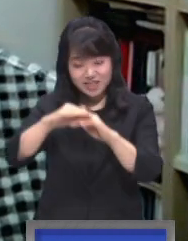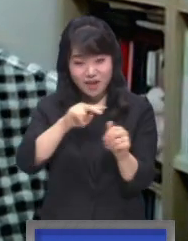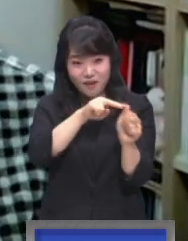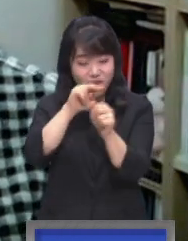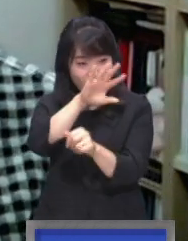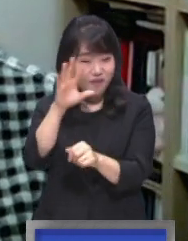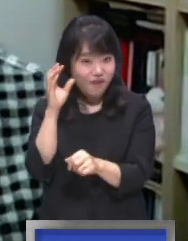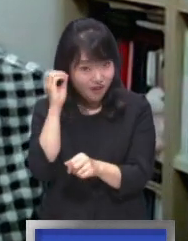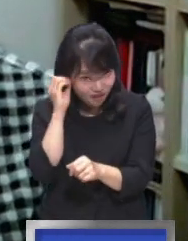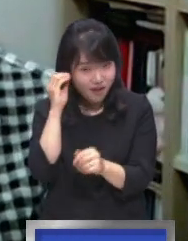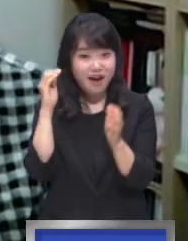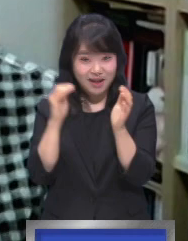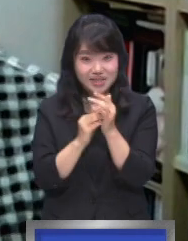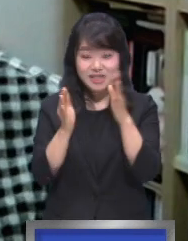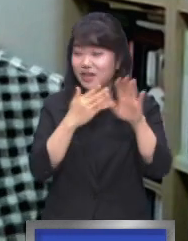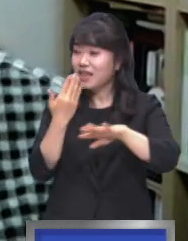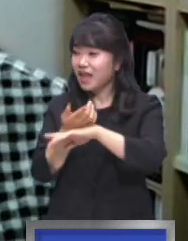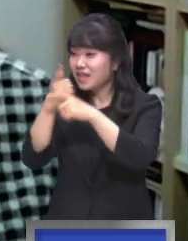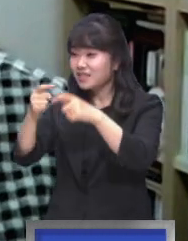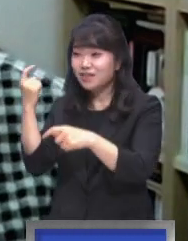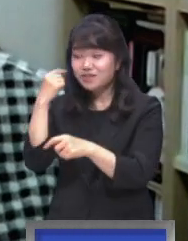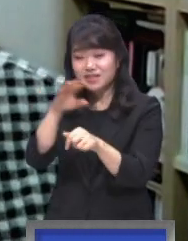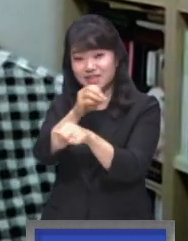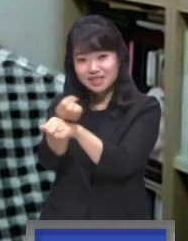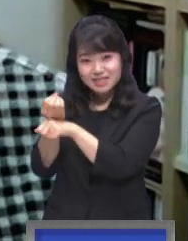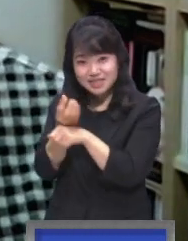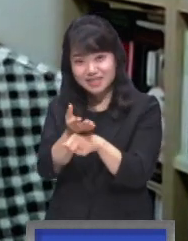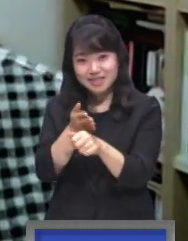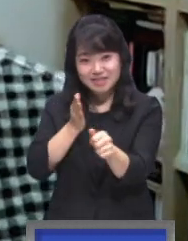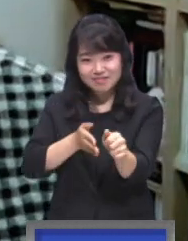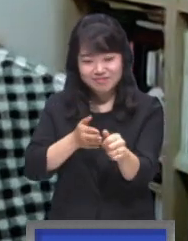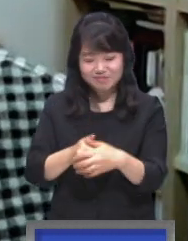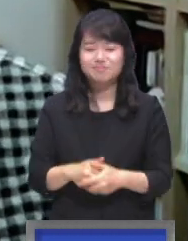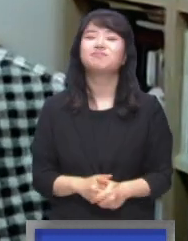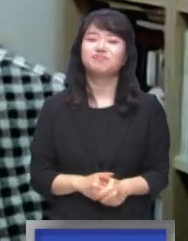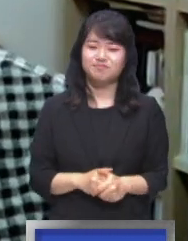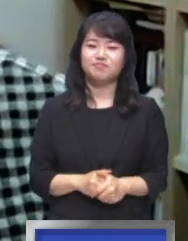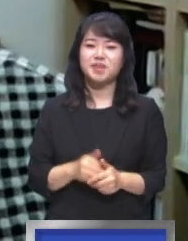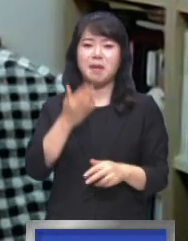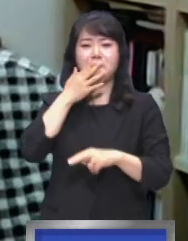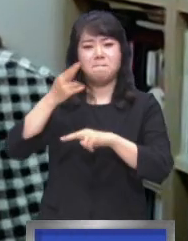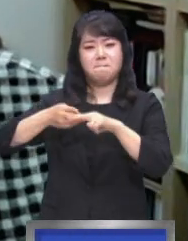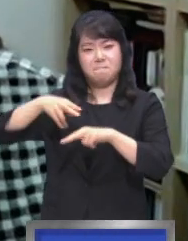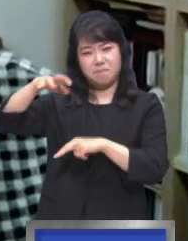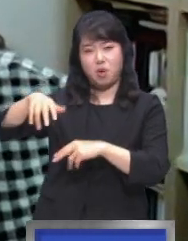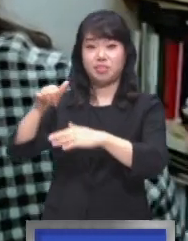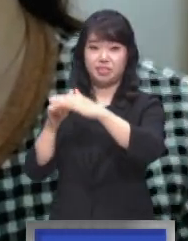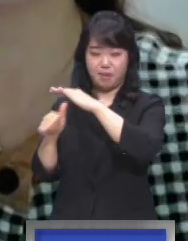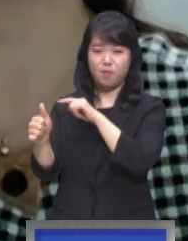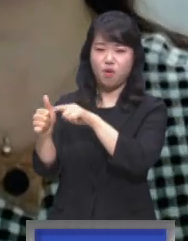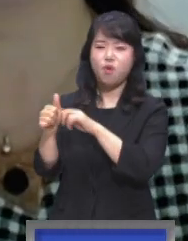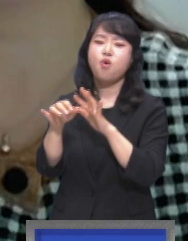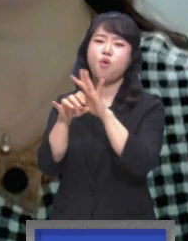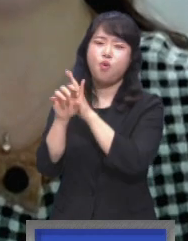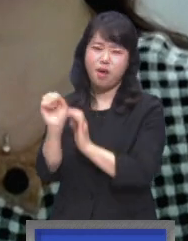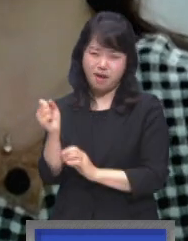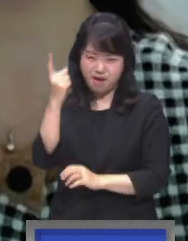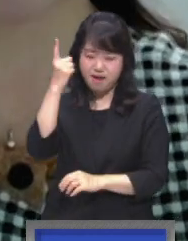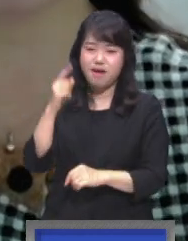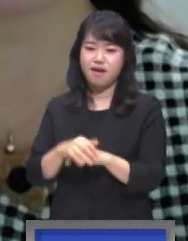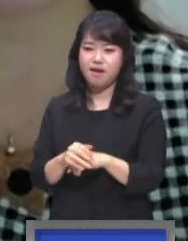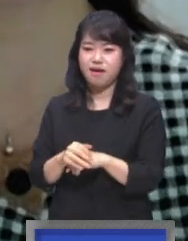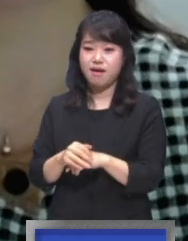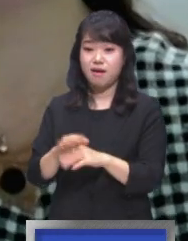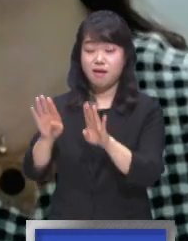소상공인의 매장도 직접 다녀오셨는데 소개를 좀 해주시죠. 네, 레스토랑 대표님은 코로나19 시기에